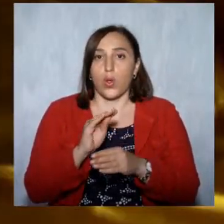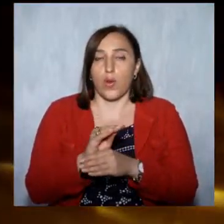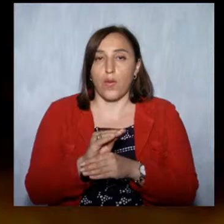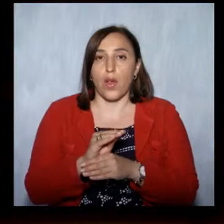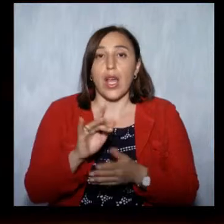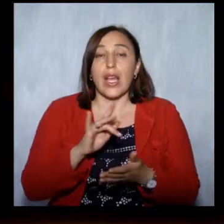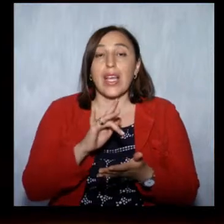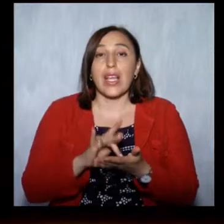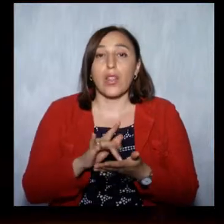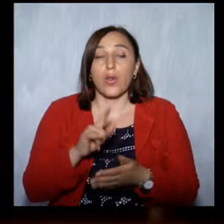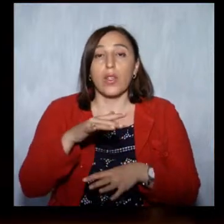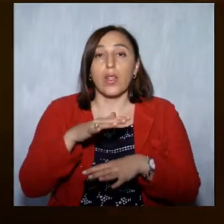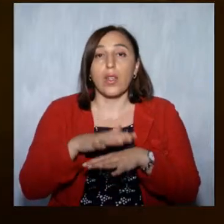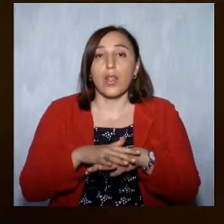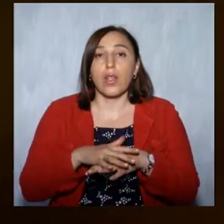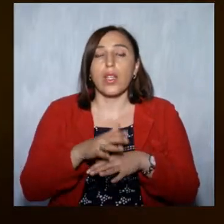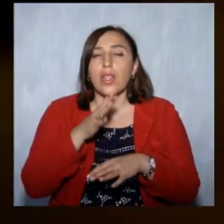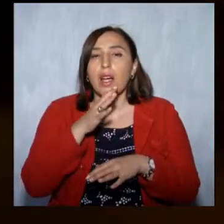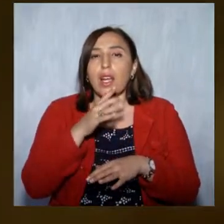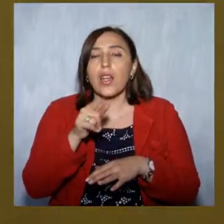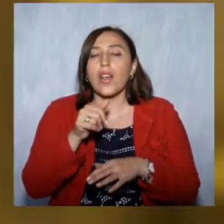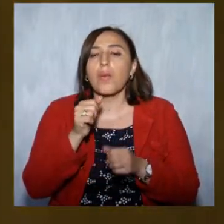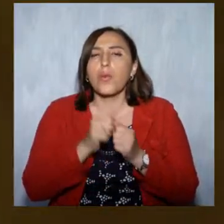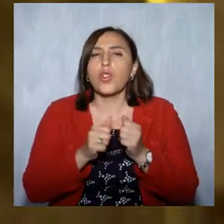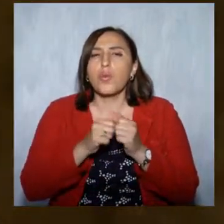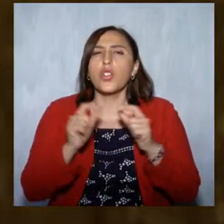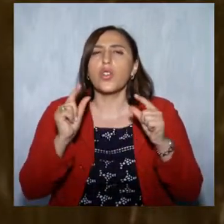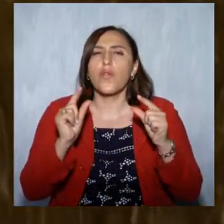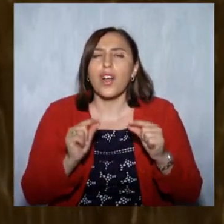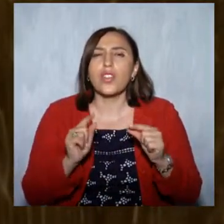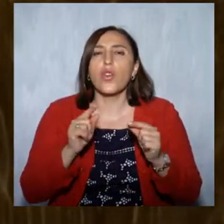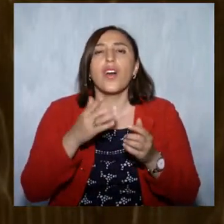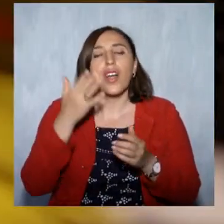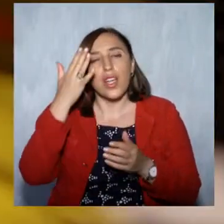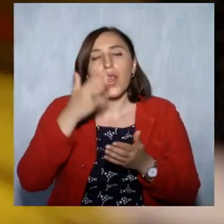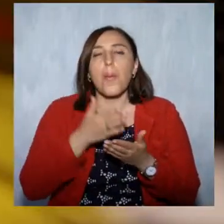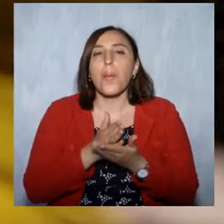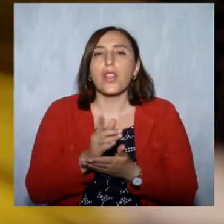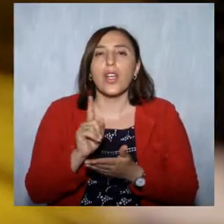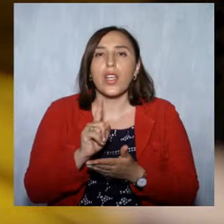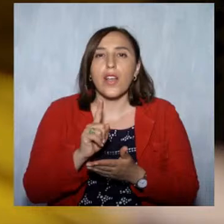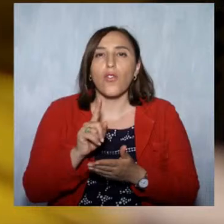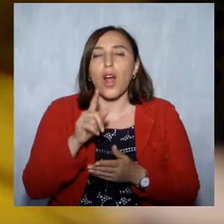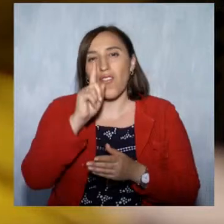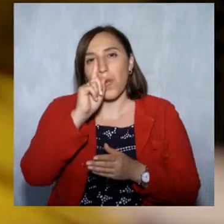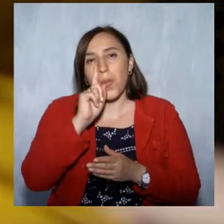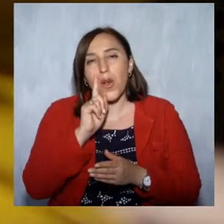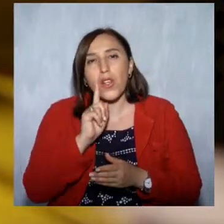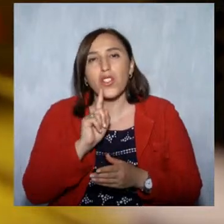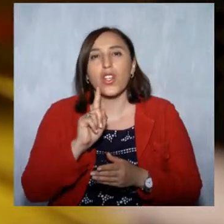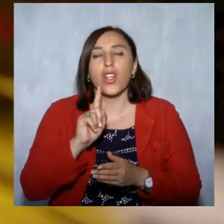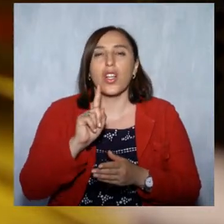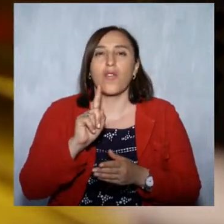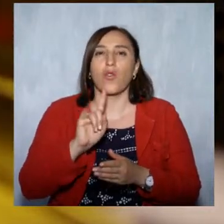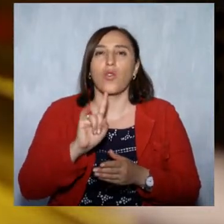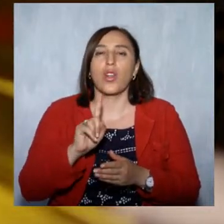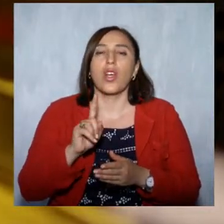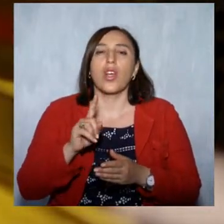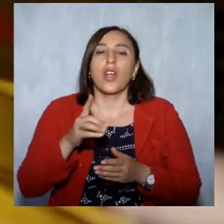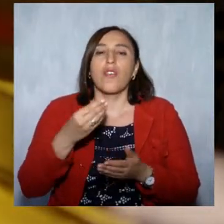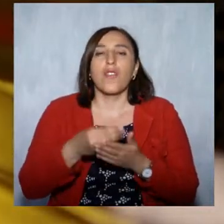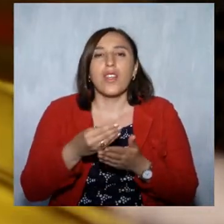դրամատունը տարիներով նվազեցնում էր վերաֆինանսավորման տոկոսադրույքը, նպատակ ունենալով այդ կերպ առավել մատչելի դարձնել ֆինանսական